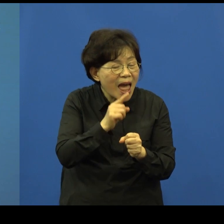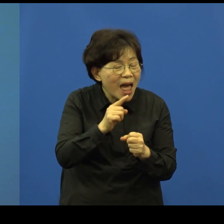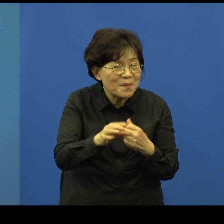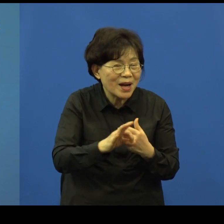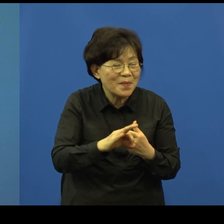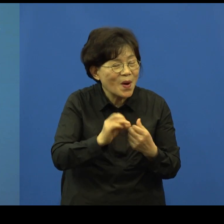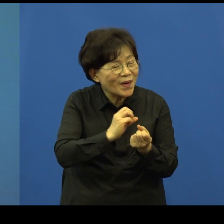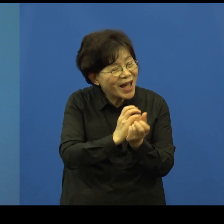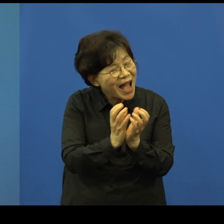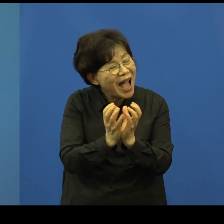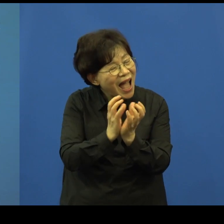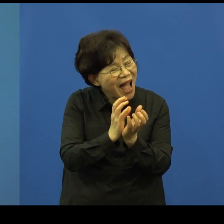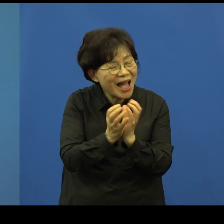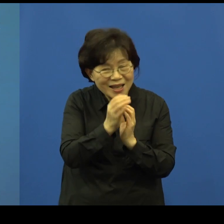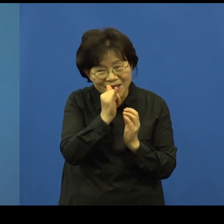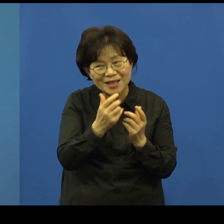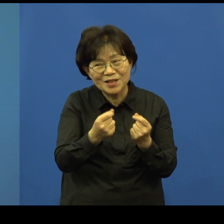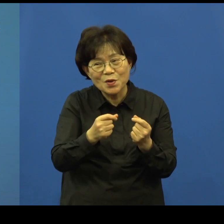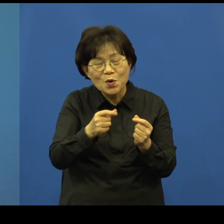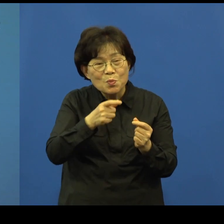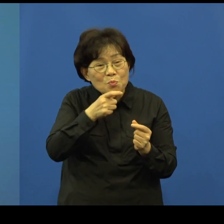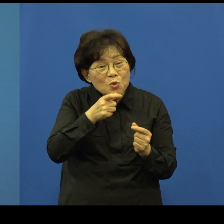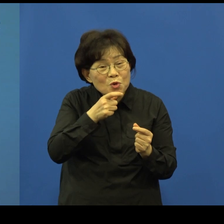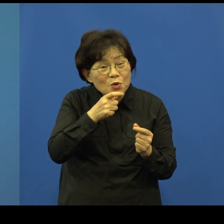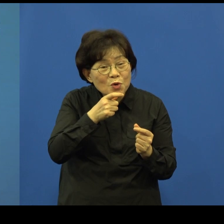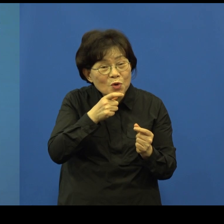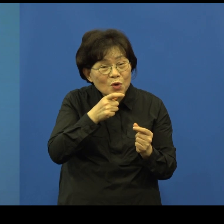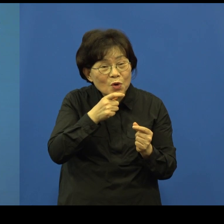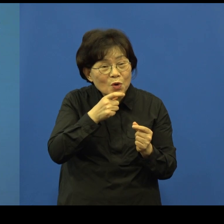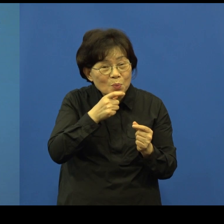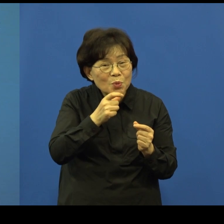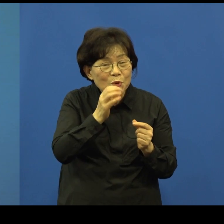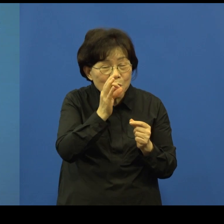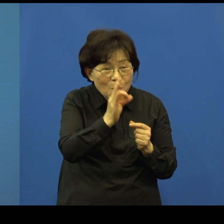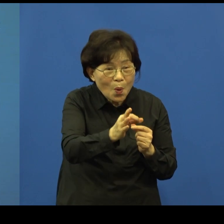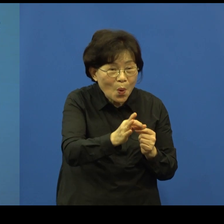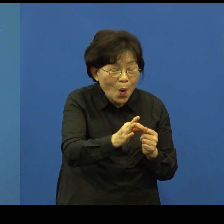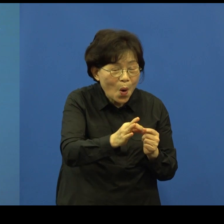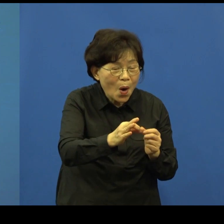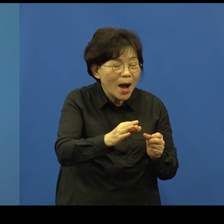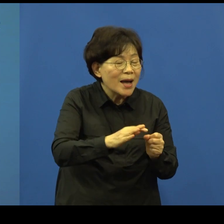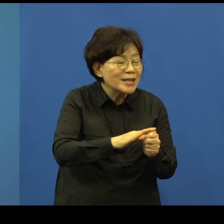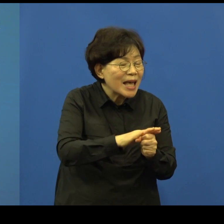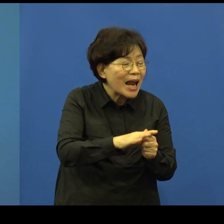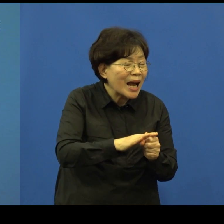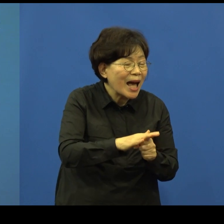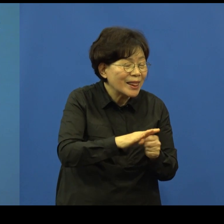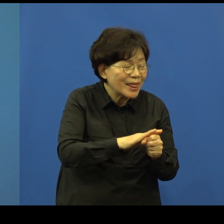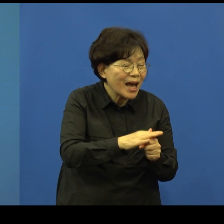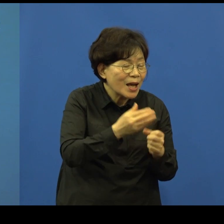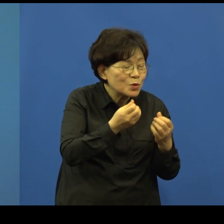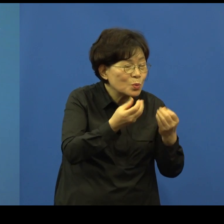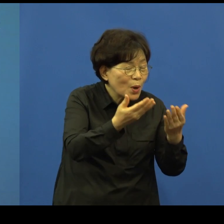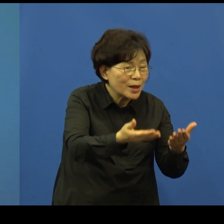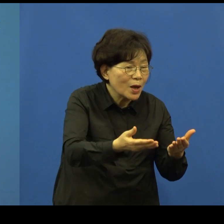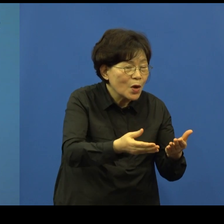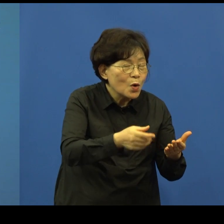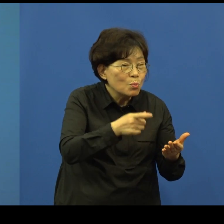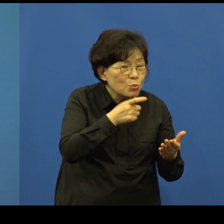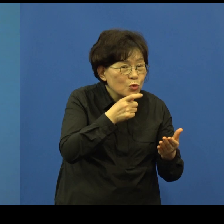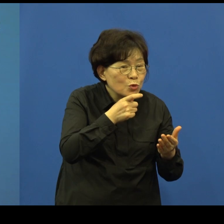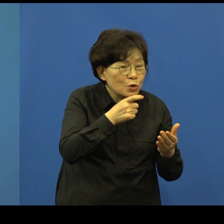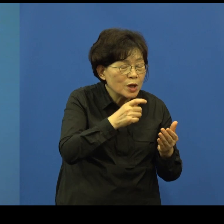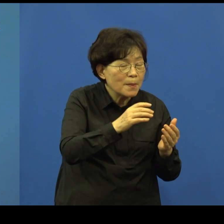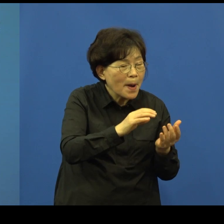이 물을 보면서 일본 분이 그랬잖아요. 연구했잖아요. 물을 향해서 사랑한다, 축복하니까 물이